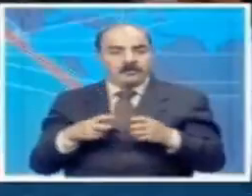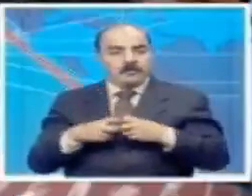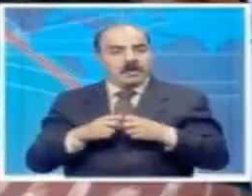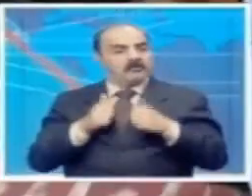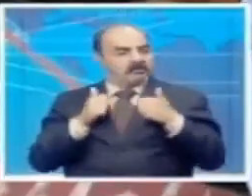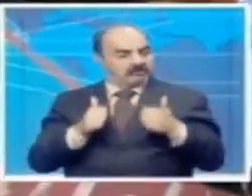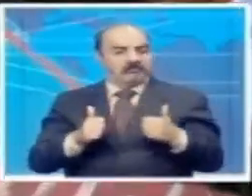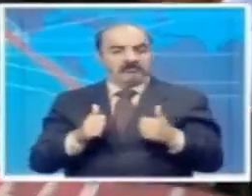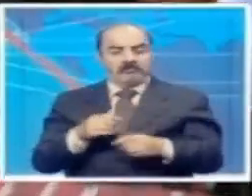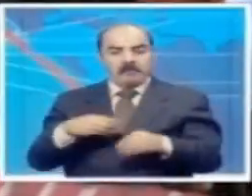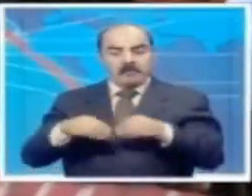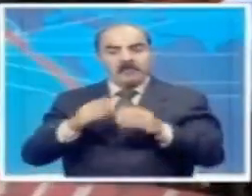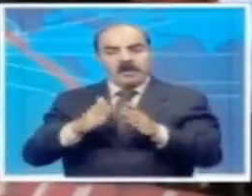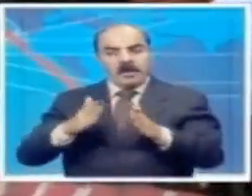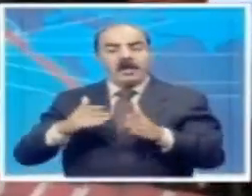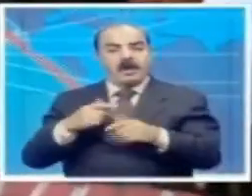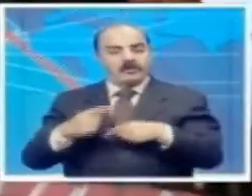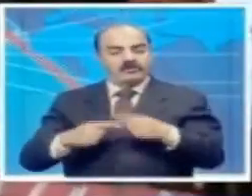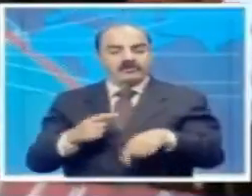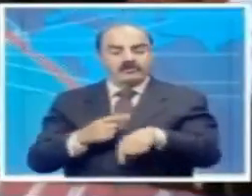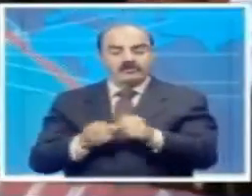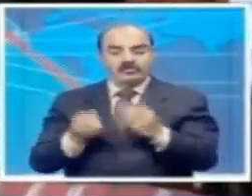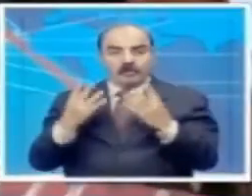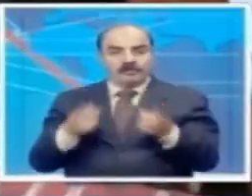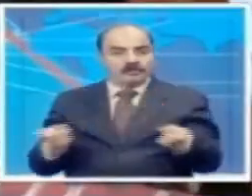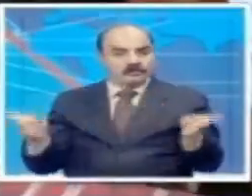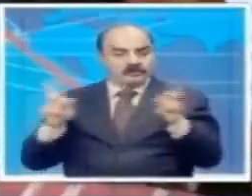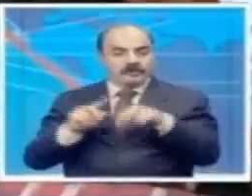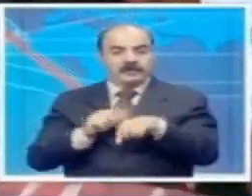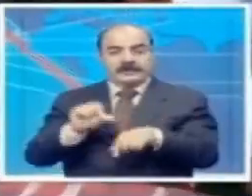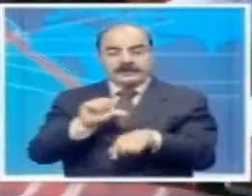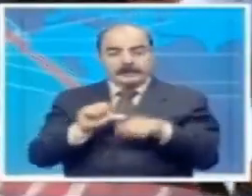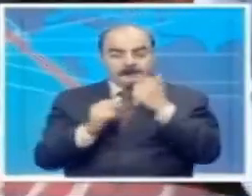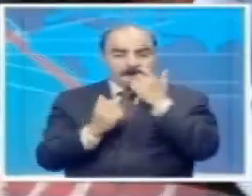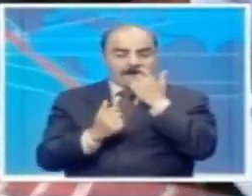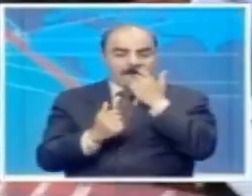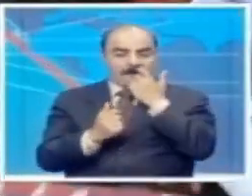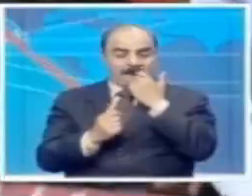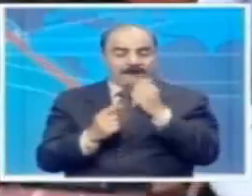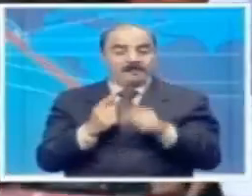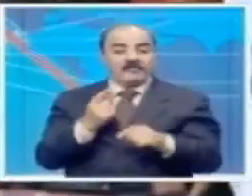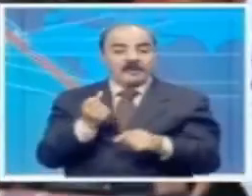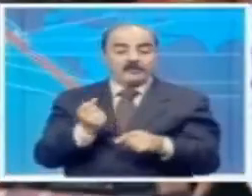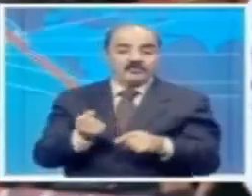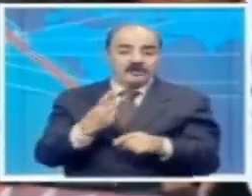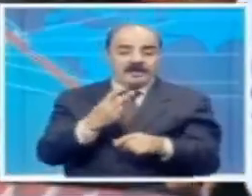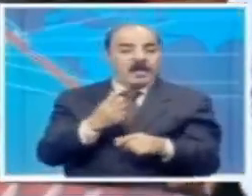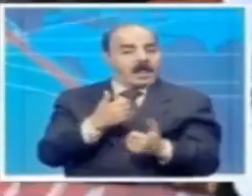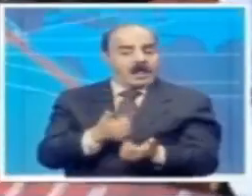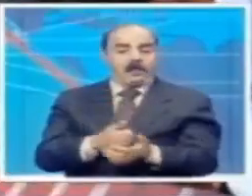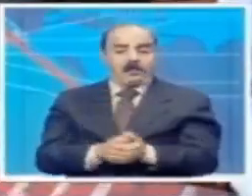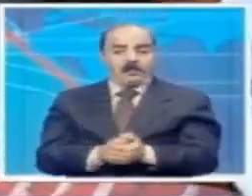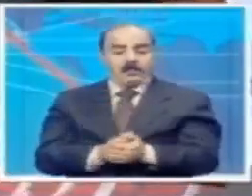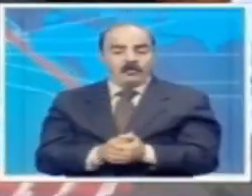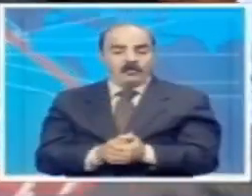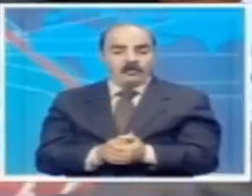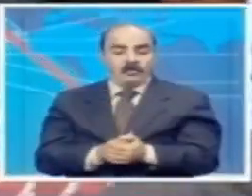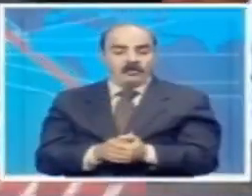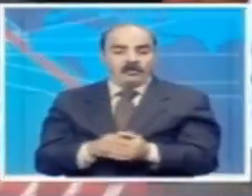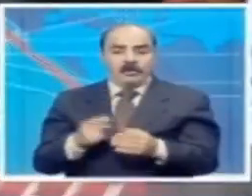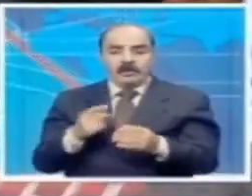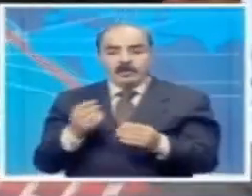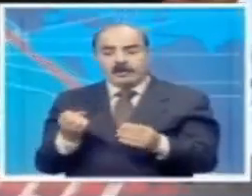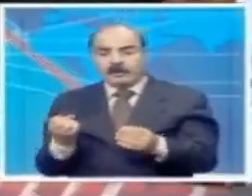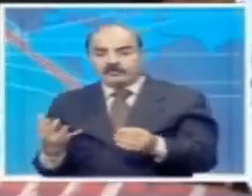وحركة العمل مستمرة من الصباح الباكر. هنا الزيت الواحد لتر ب 75 جنيه وطارح الطحين ب